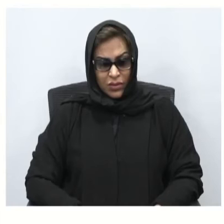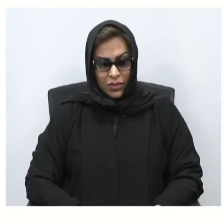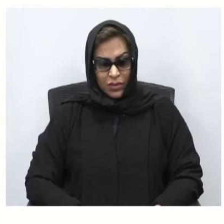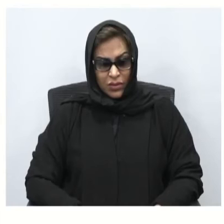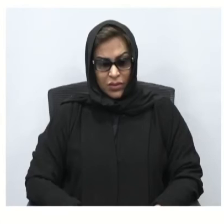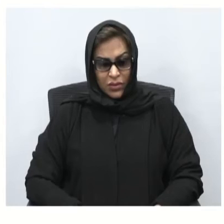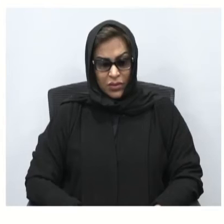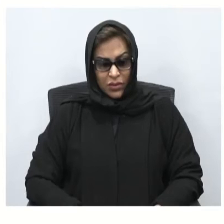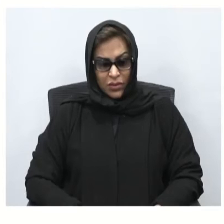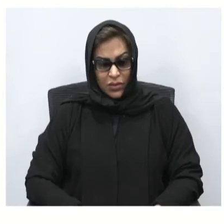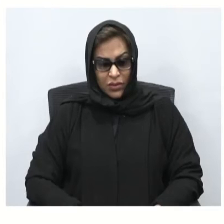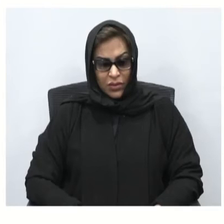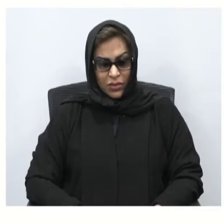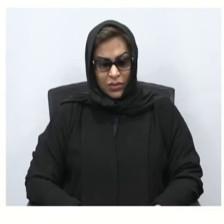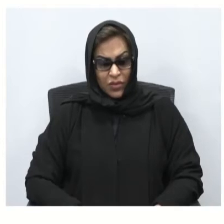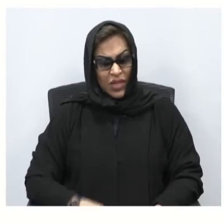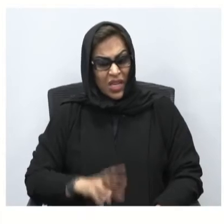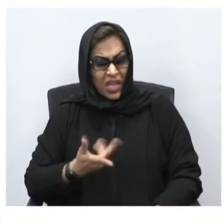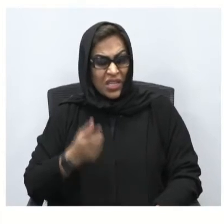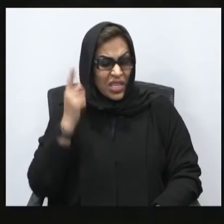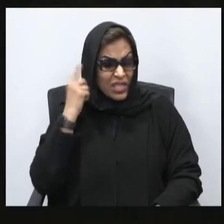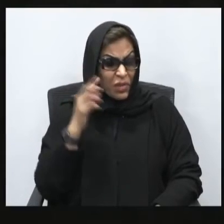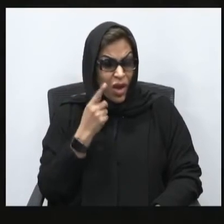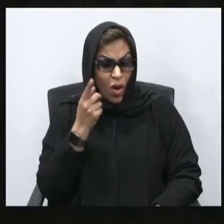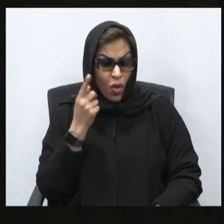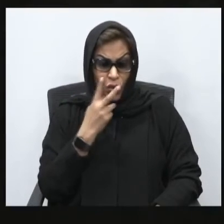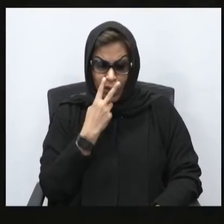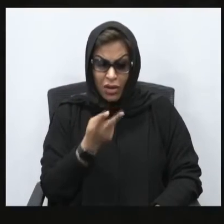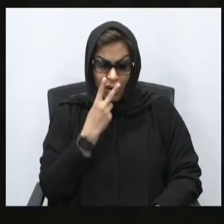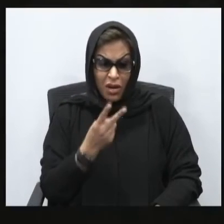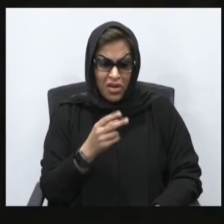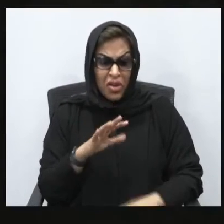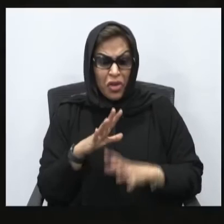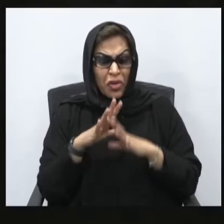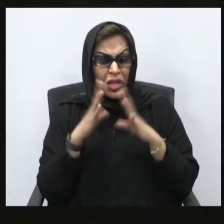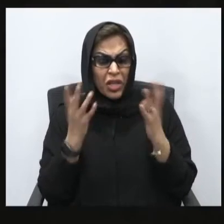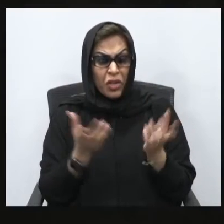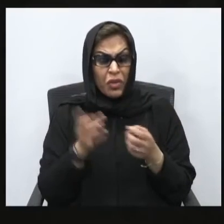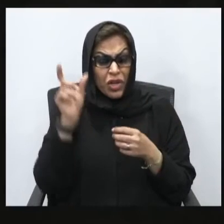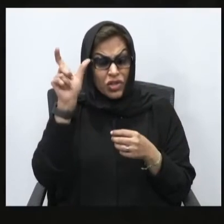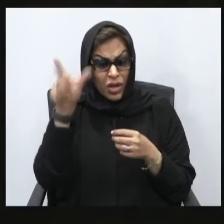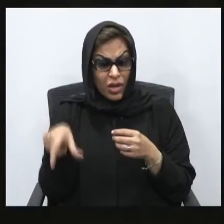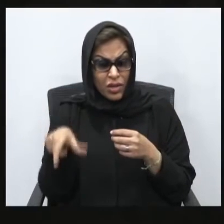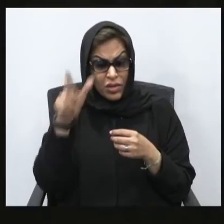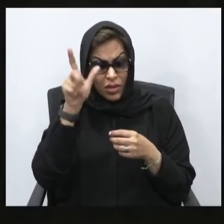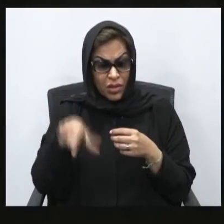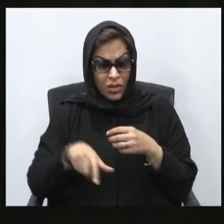الصحيح احيانا نسمع او نرى كثيرا من الاشخاص